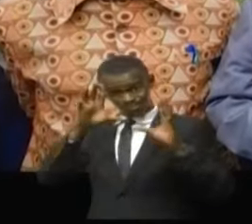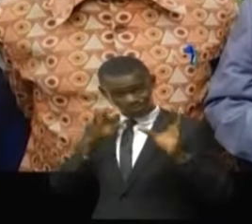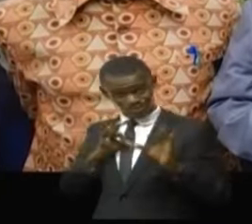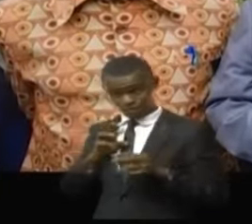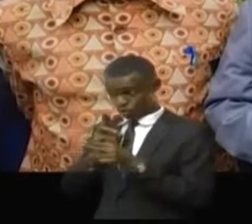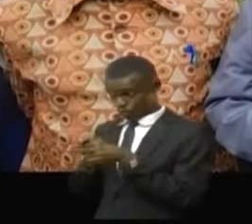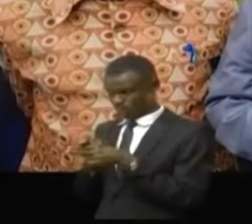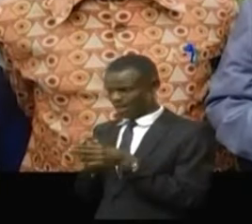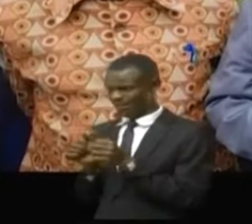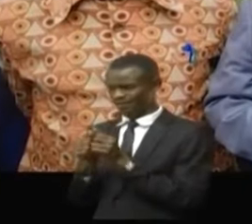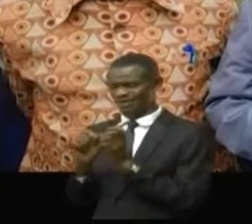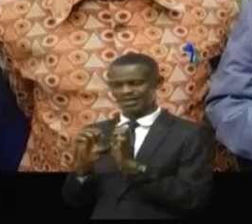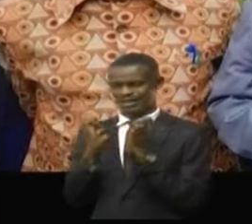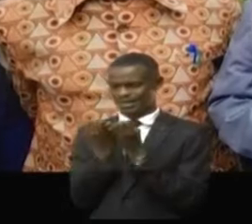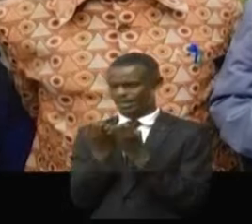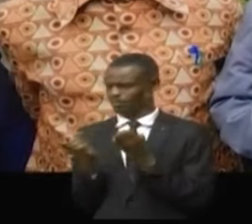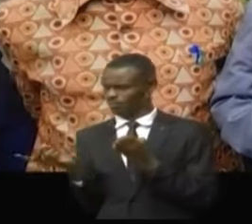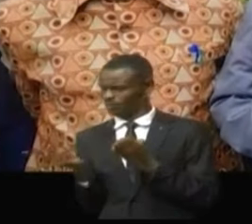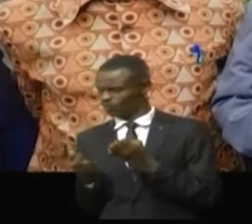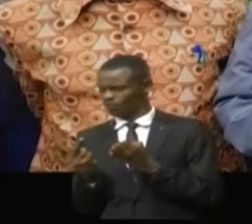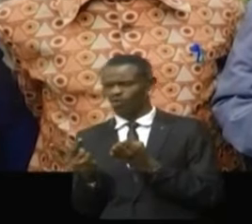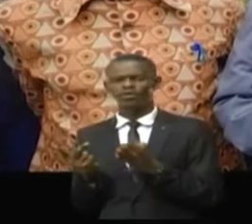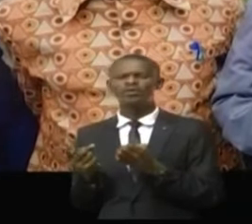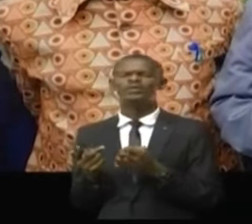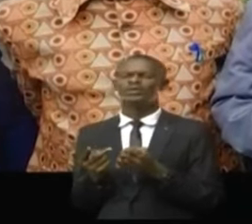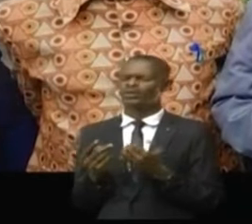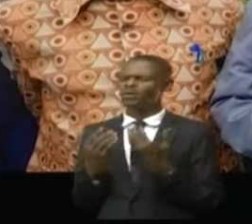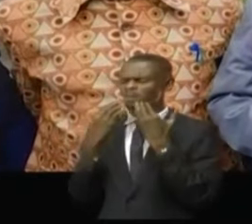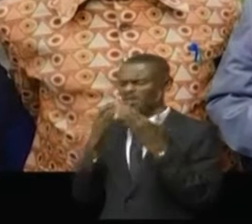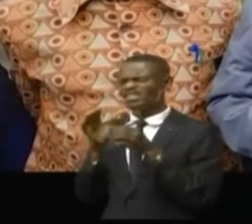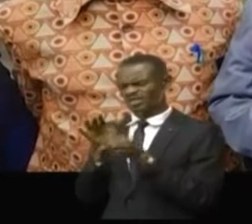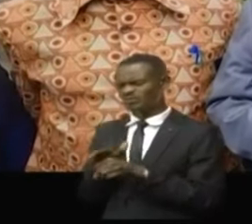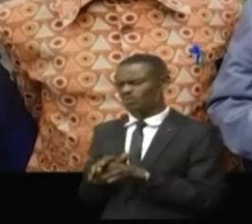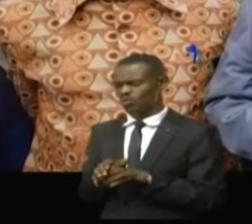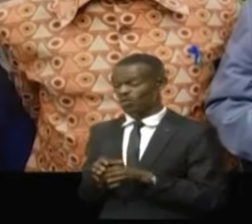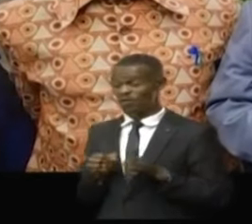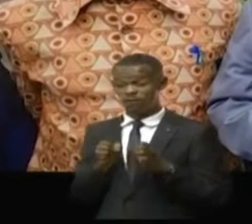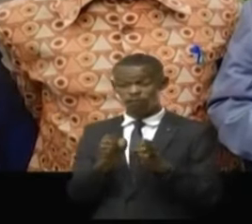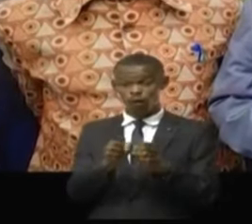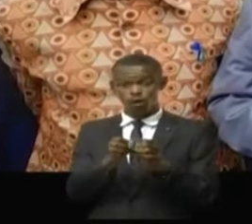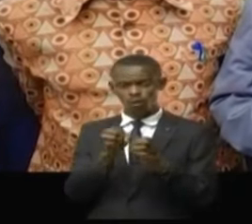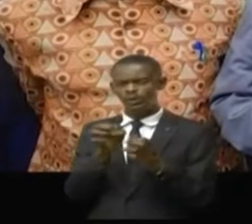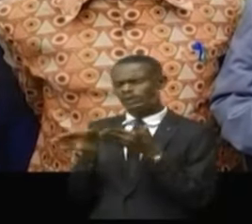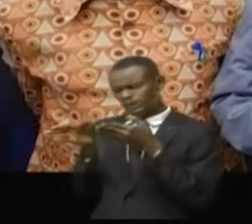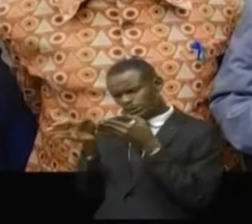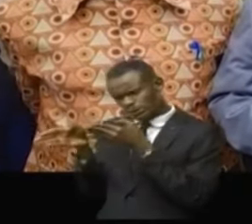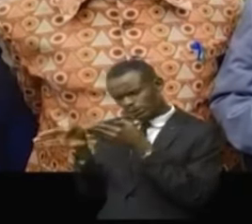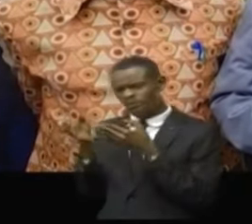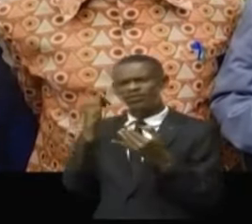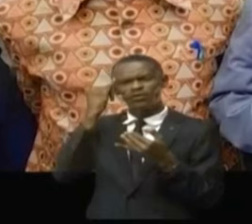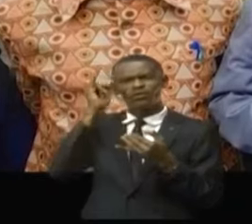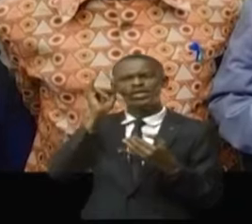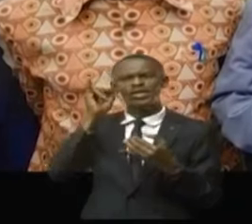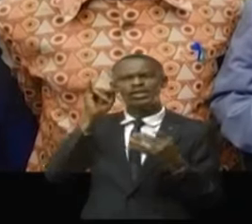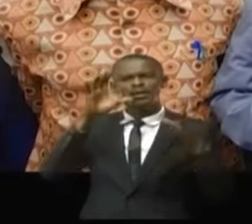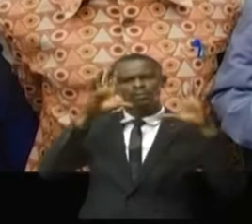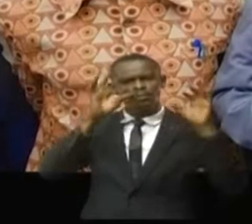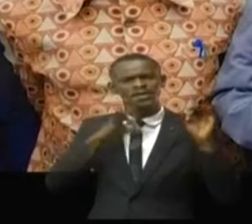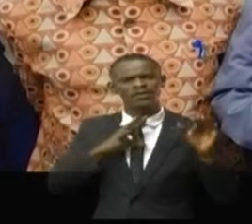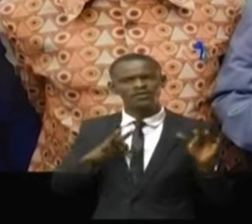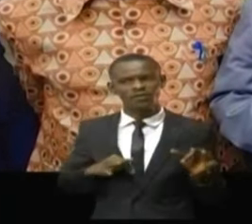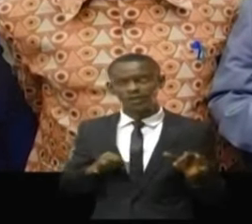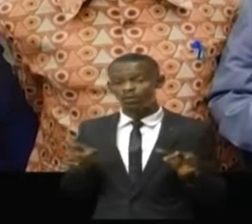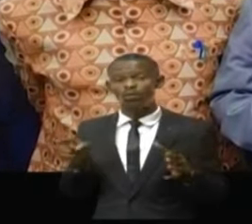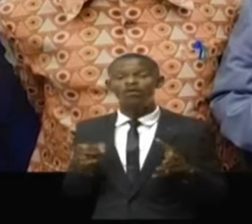jour et nuit pour la matérialisation de la vision du chef de l'État pour la pacification de notre chère province en particulier et